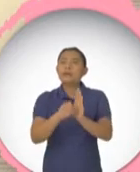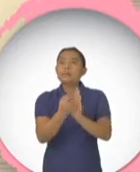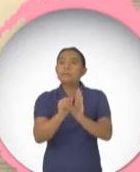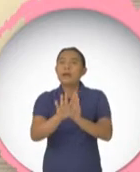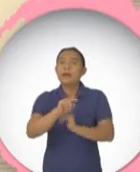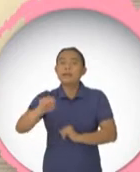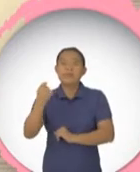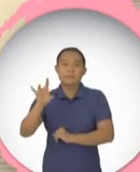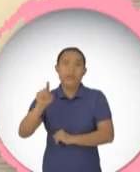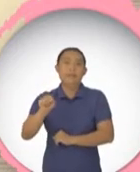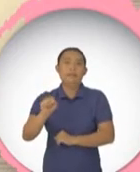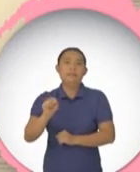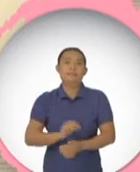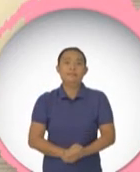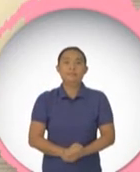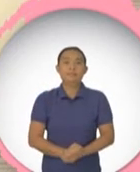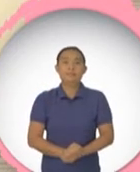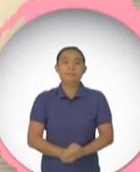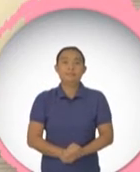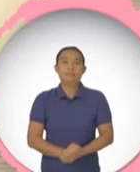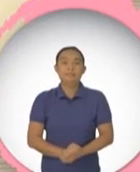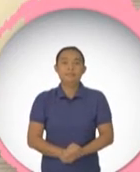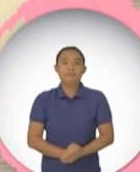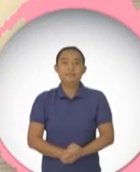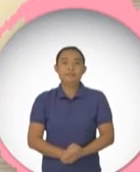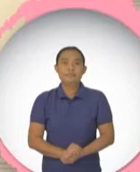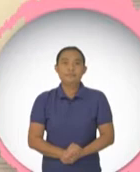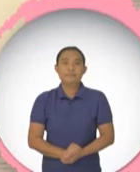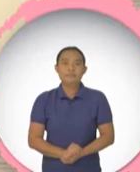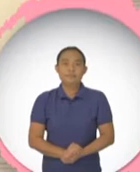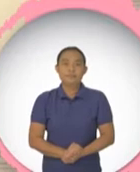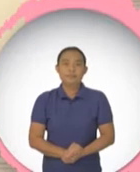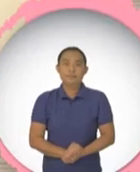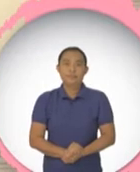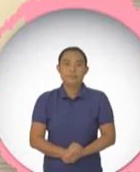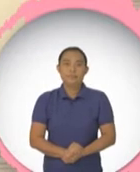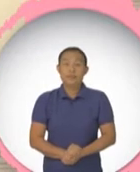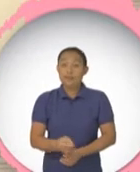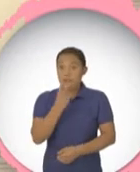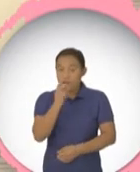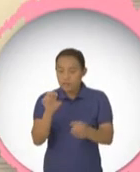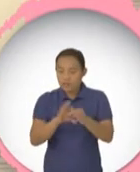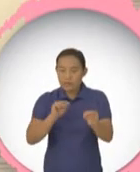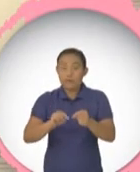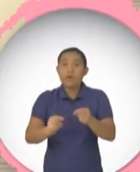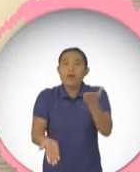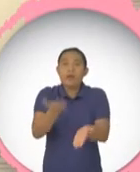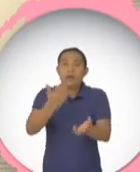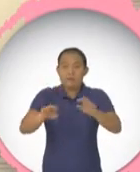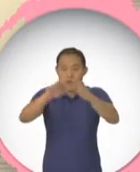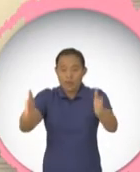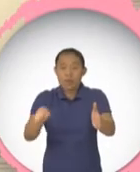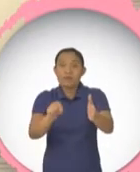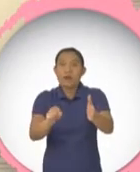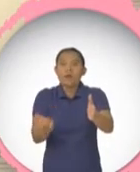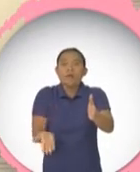ค่ะ 15-18 แล้วตอนวอร์มนี่กี่นาทีดี ตอนวอร์มอันนี้ขึ้นอยู่กับลักษณะของเตาอะค่ะเตาแต่ละตัวใช้ระยะเวลาในการวอร์มไม่เท่ากัน เดี๋ยวเ